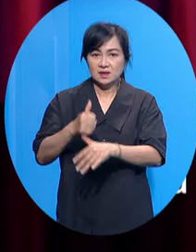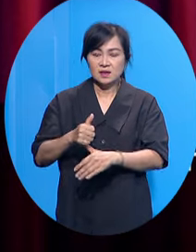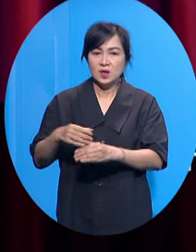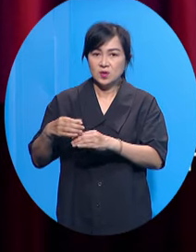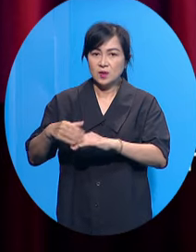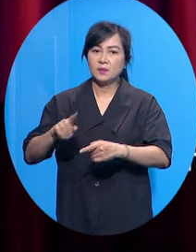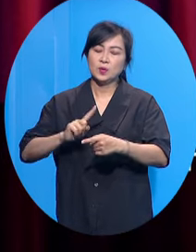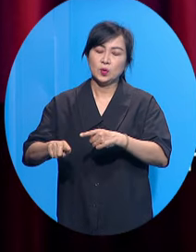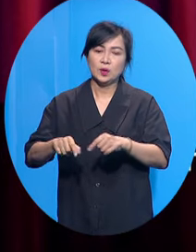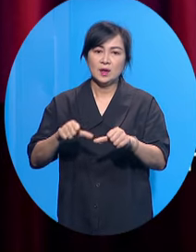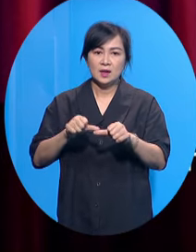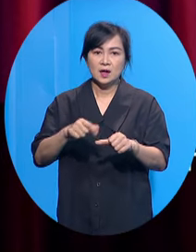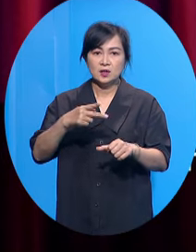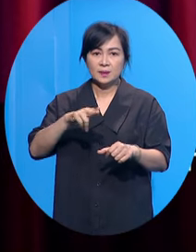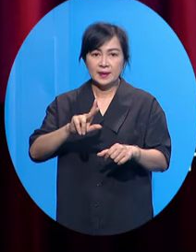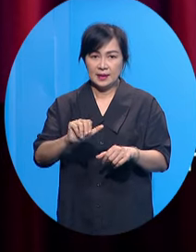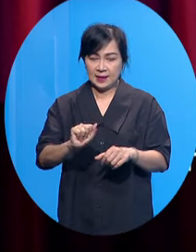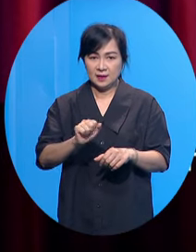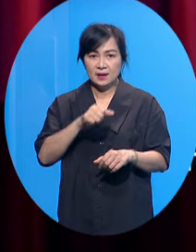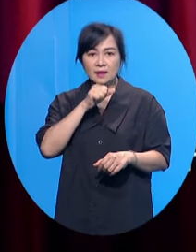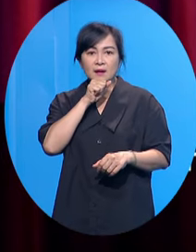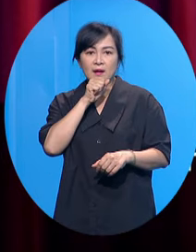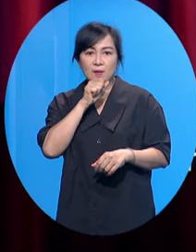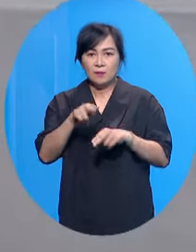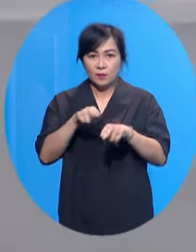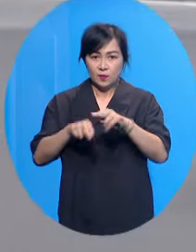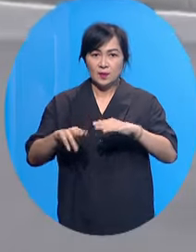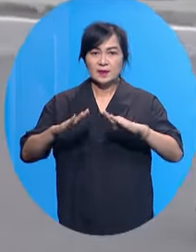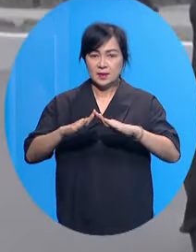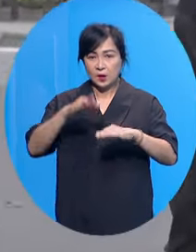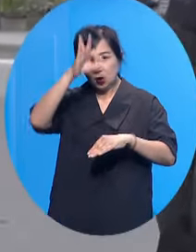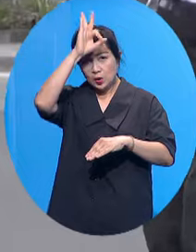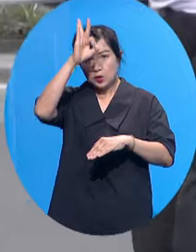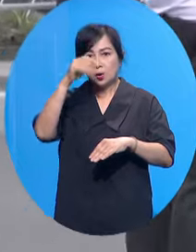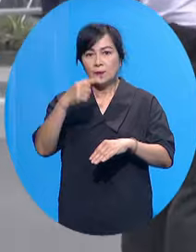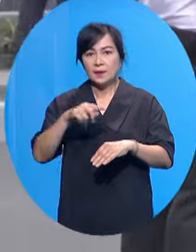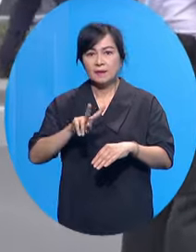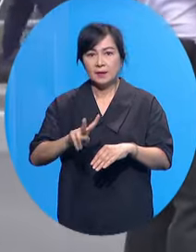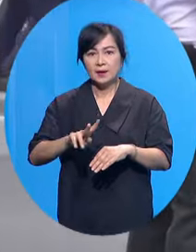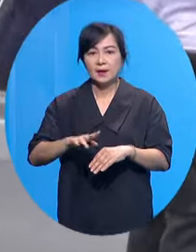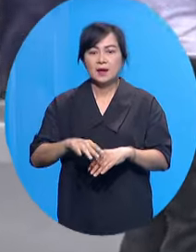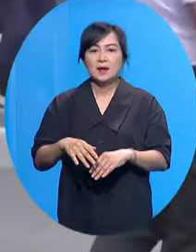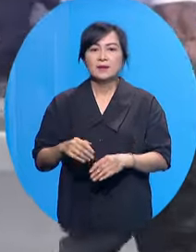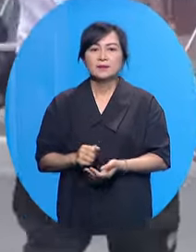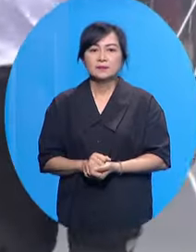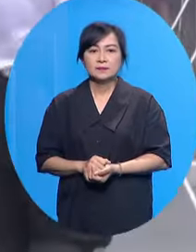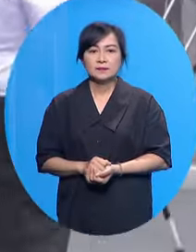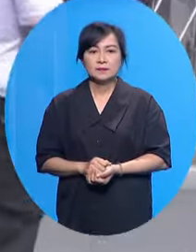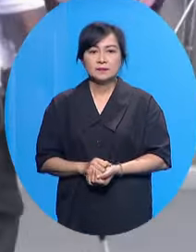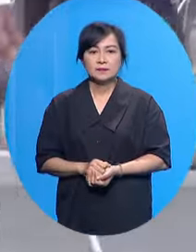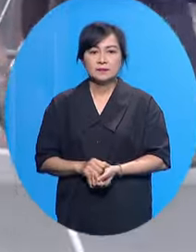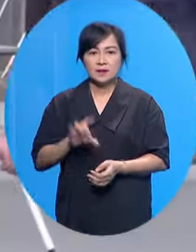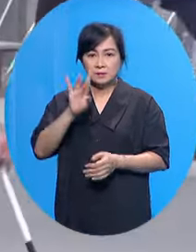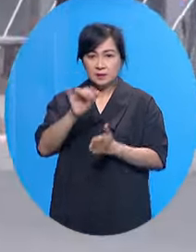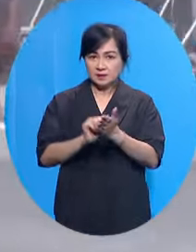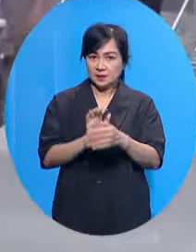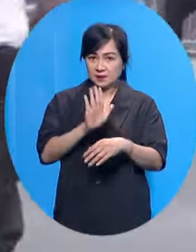đối lập thất bại ở Slovakia ông Fico đang hồi phục tại nhà ở thủ đô bratislava sau khi xuất diện Vào tuần trước vào